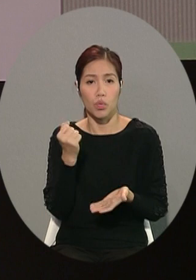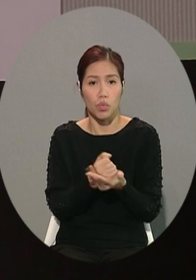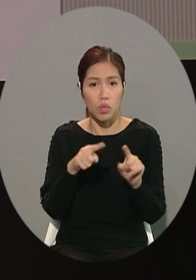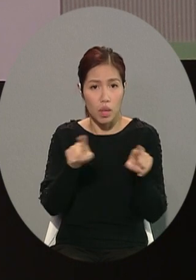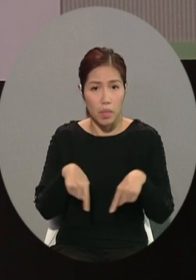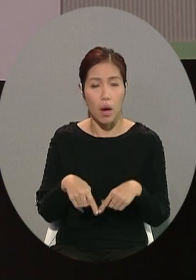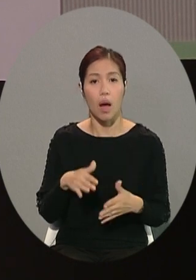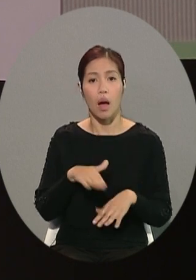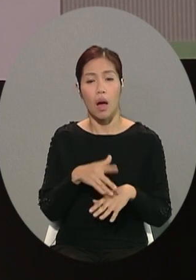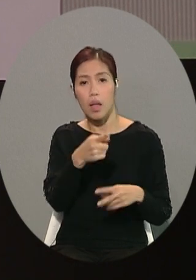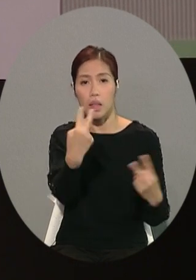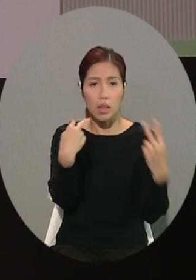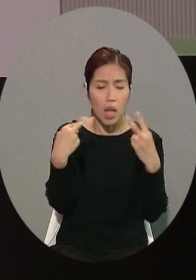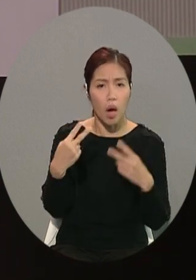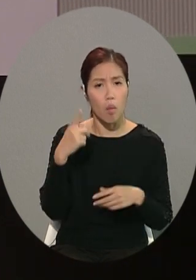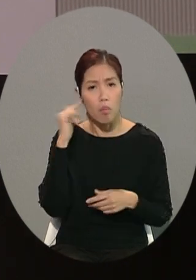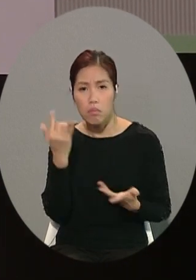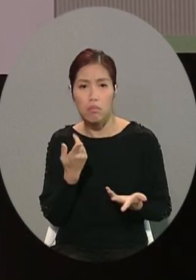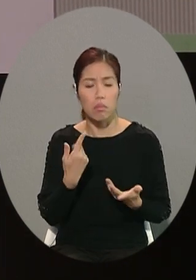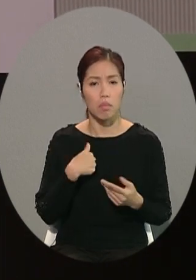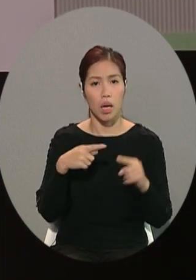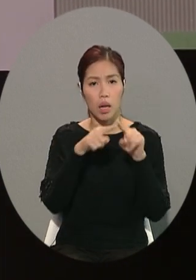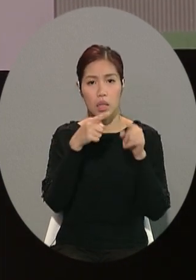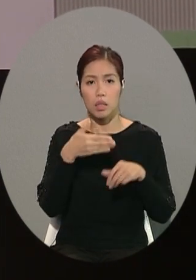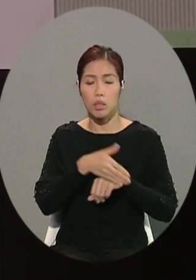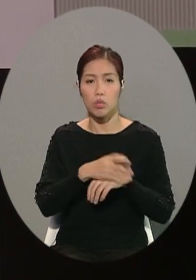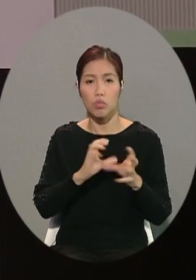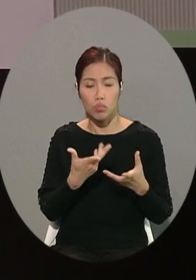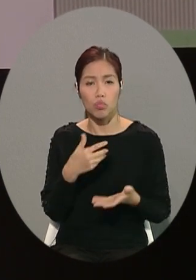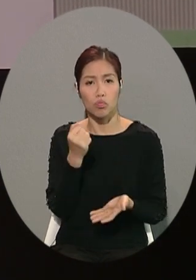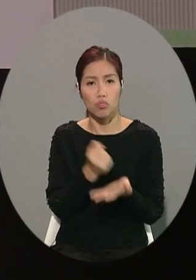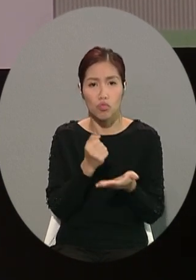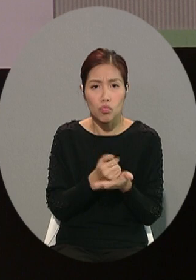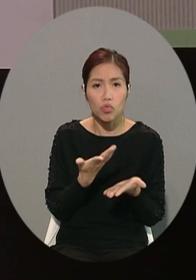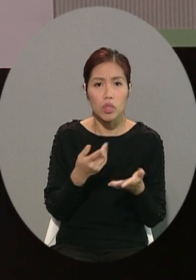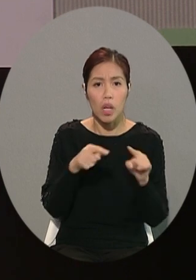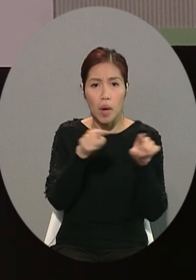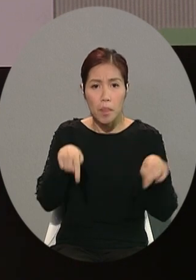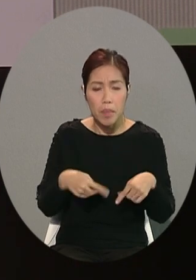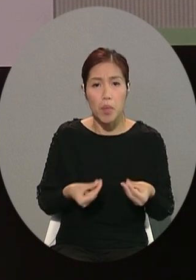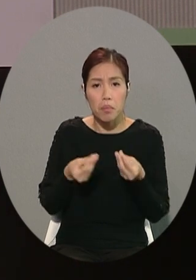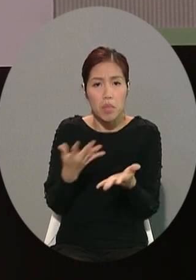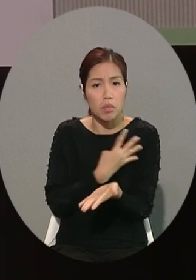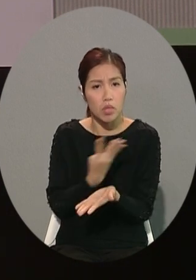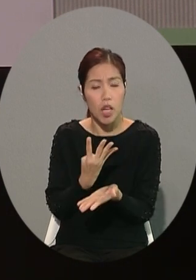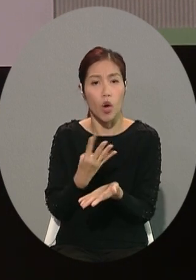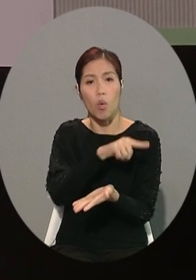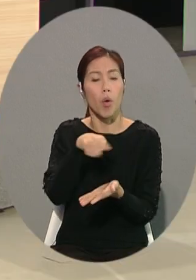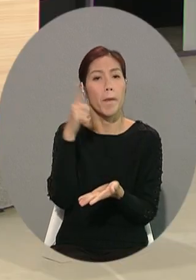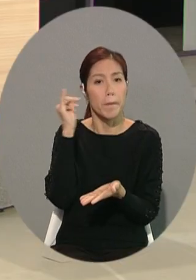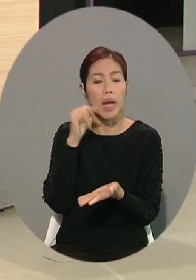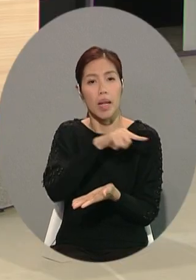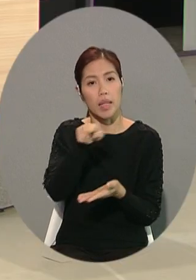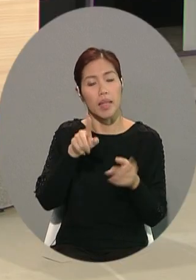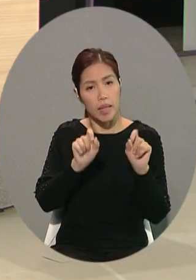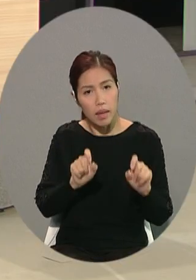多睇緊直播嘅街坊咧，都唔係好明點解我會送一份社團註冊表俾各位，即係俾四號候選人咧。我諗我各位街坊要清楚